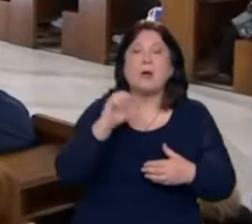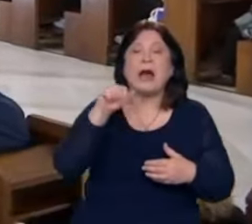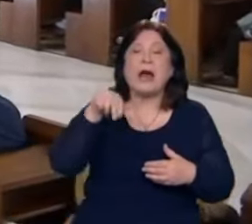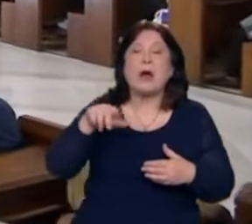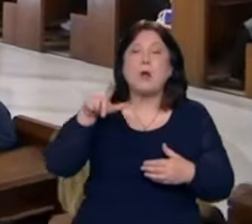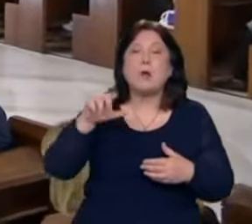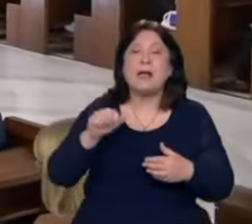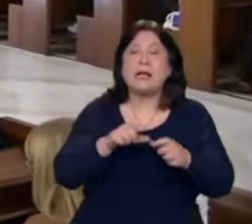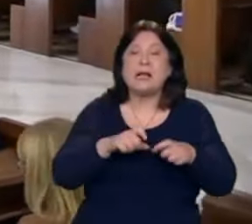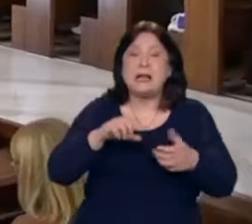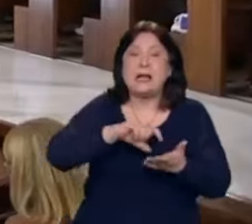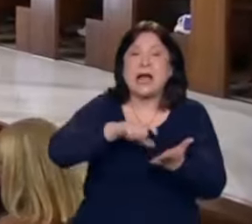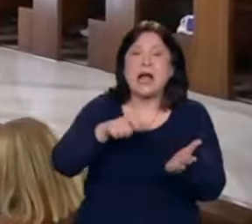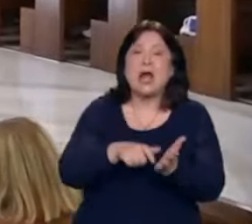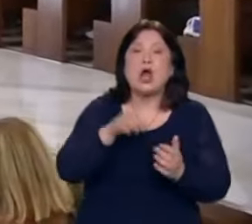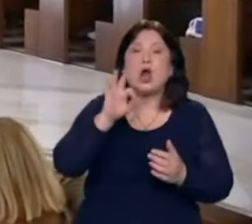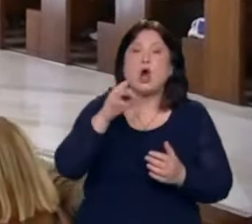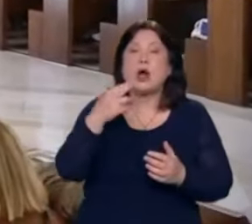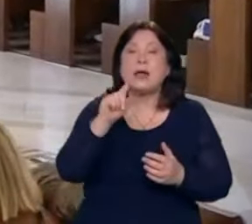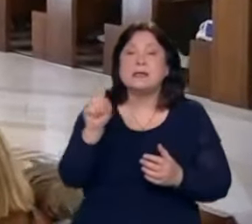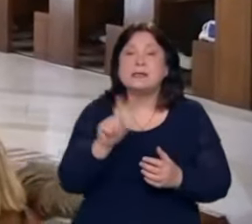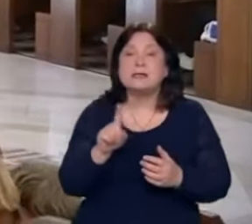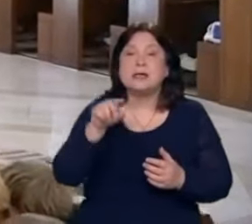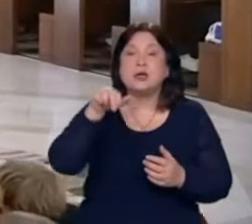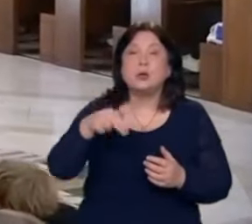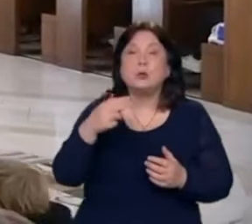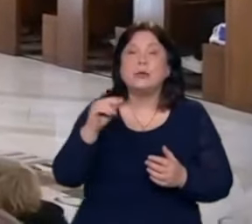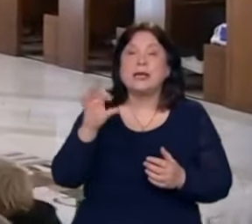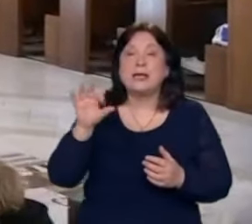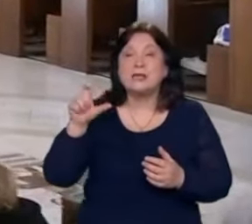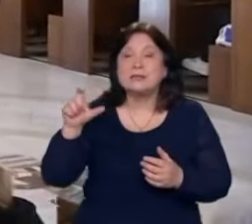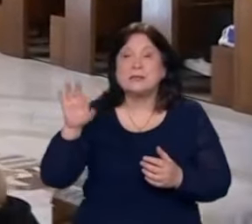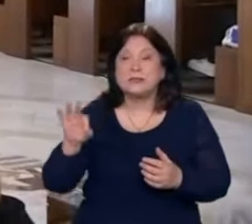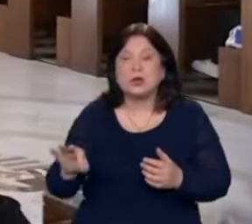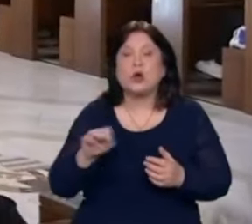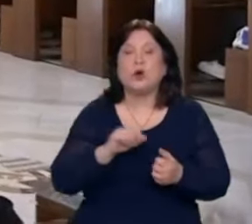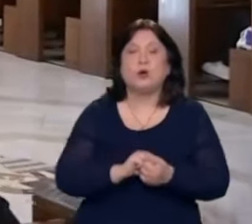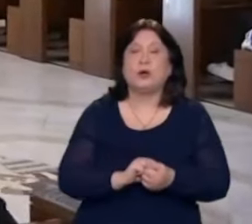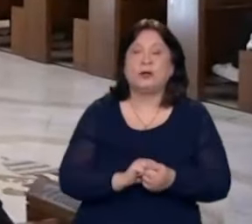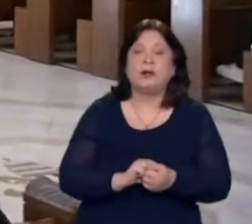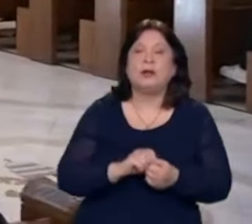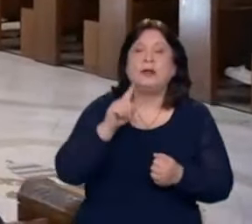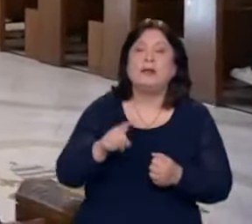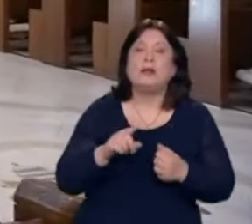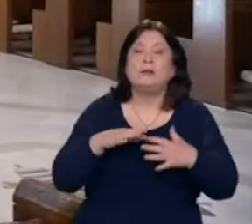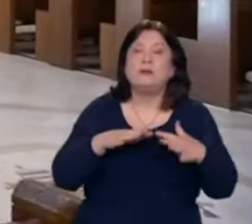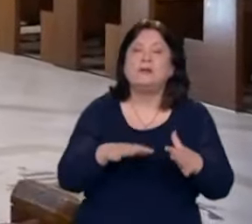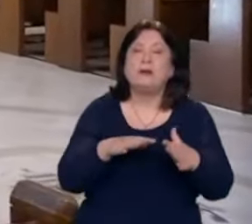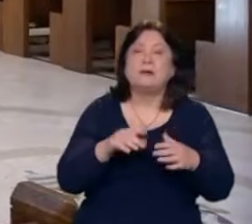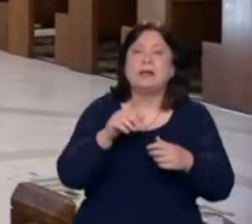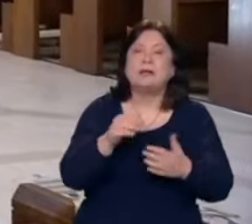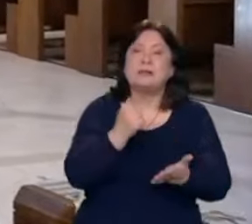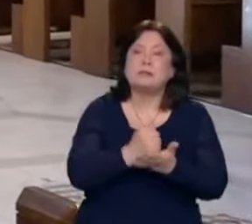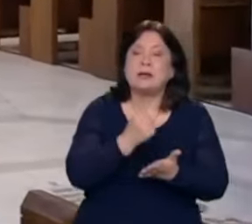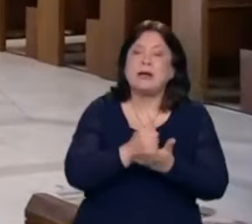ONZ UNESCO kiedy wpływał na bieg spraw